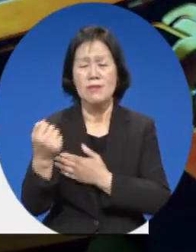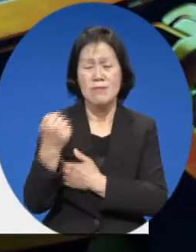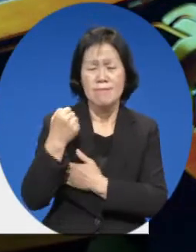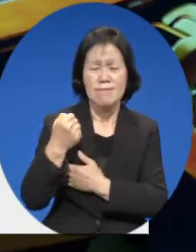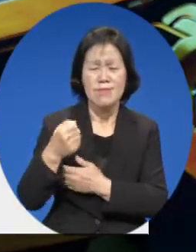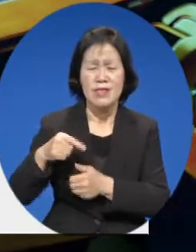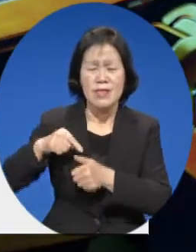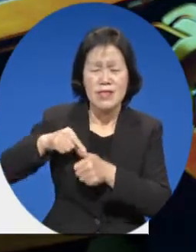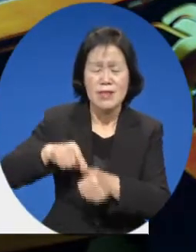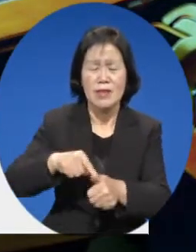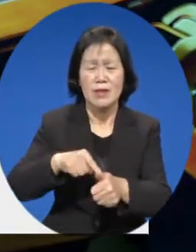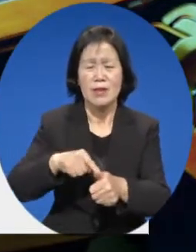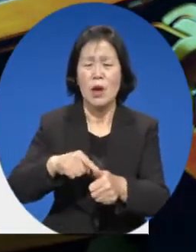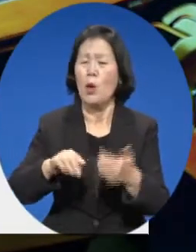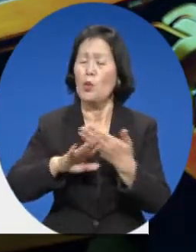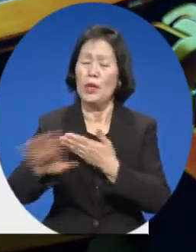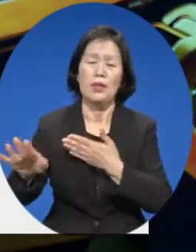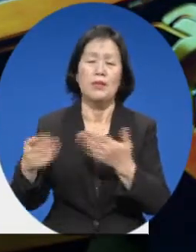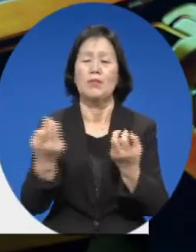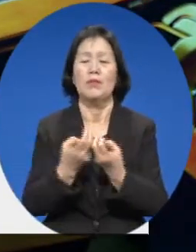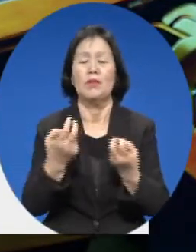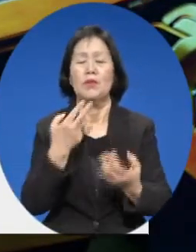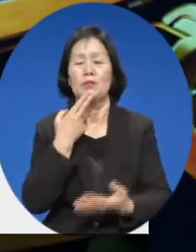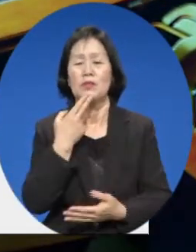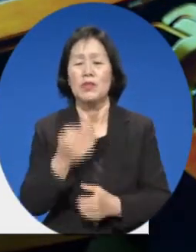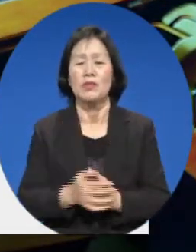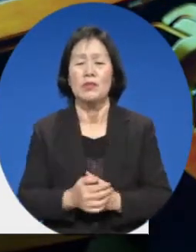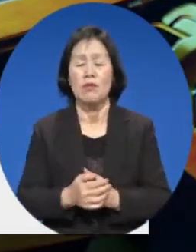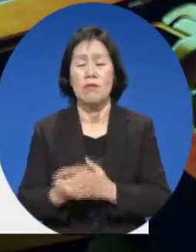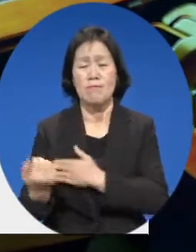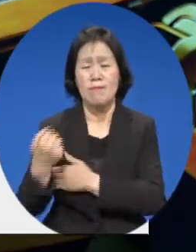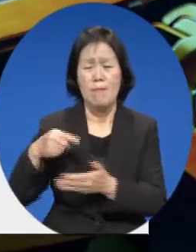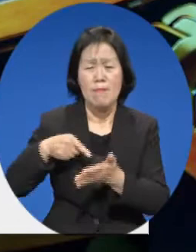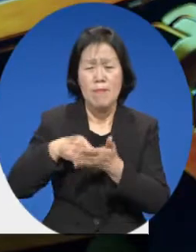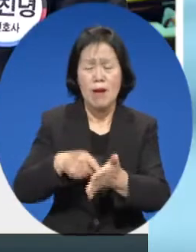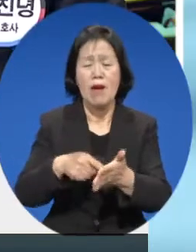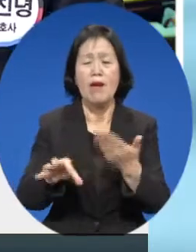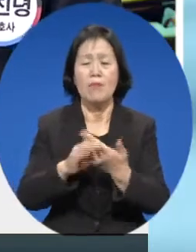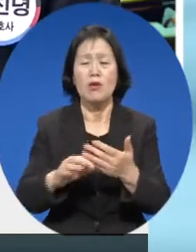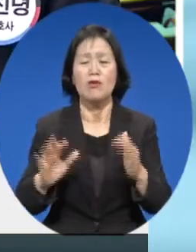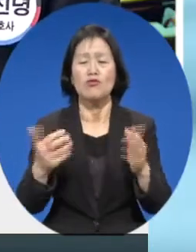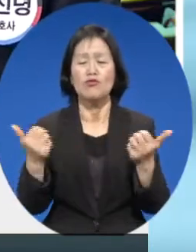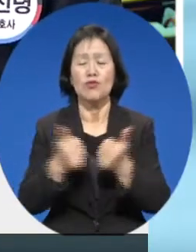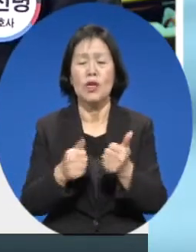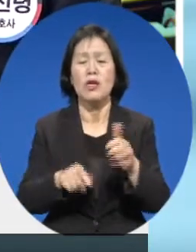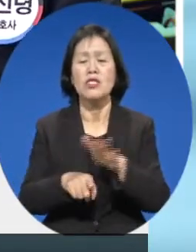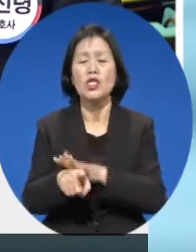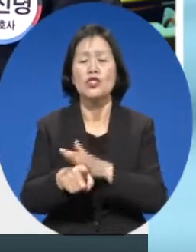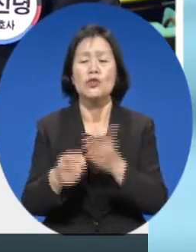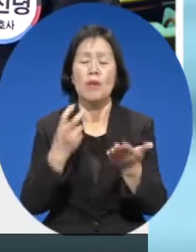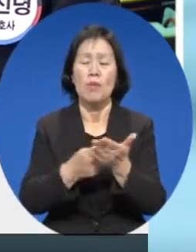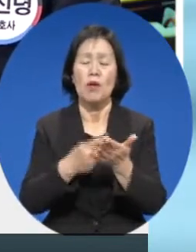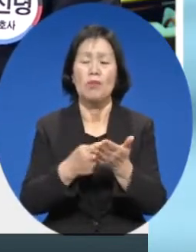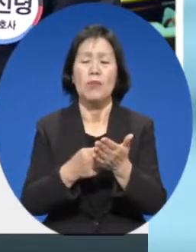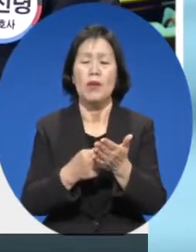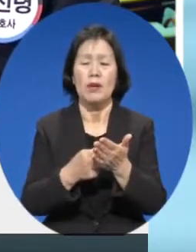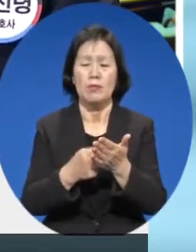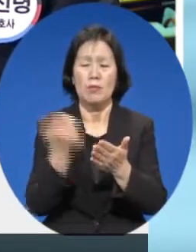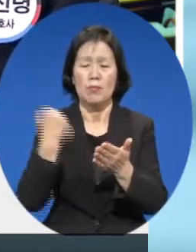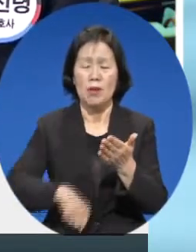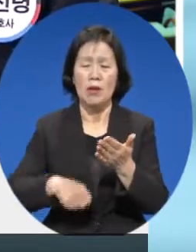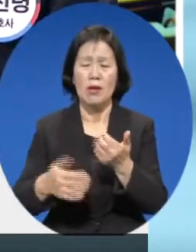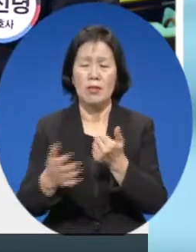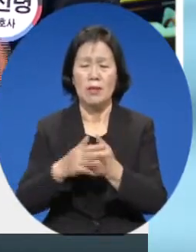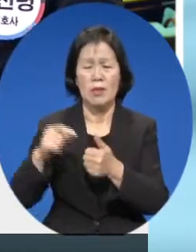왜 이는 사실 물릴 그 어떤 다른 대책이 없는데 물리력을 행사하면 이른바 국회선진화법 에 의해 가지고 강력하게 문법을 되는 그런